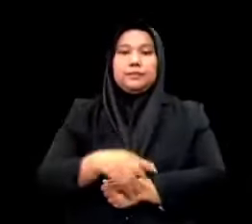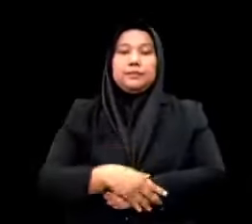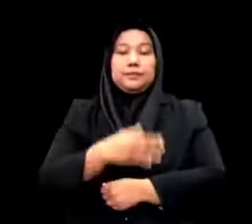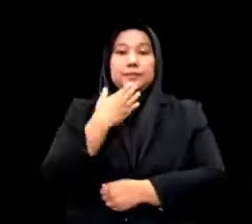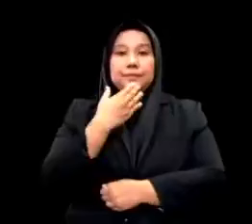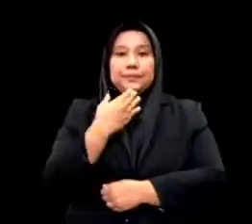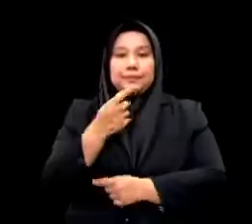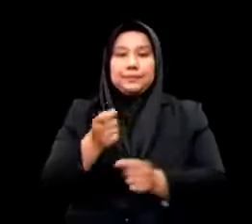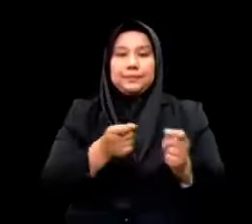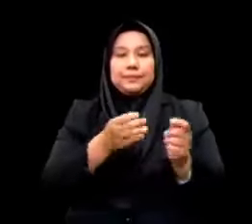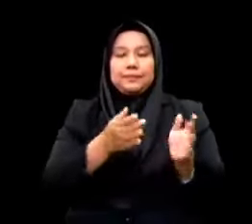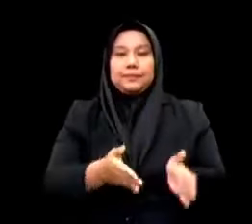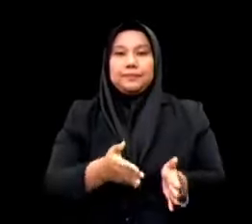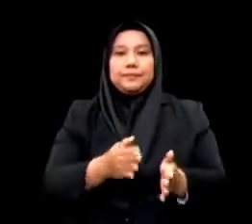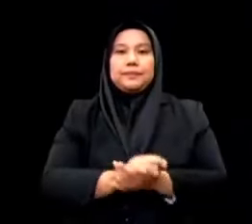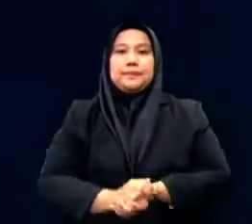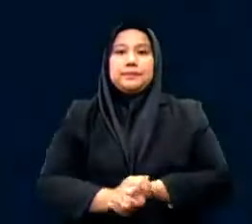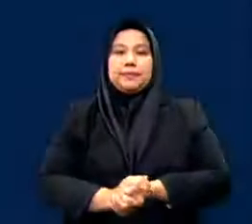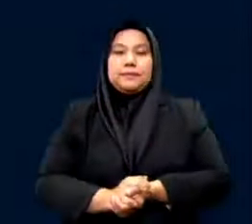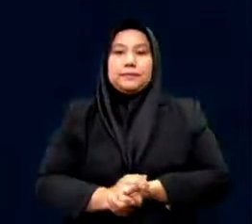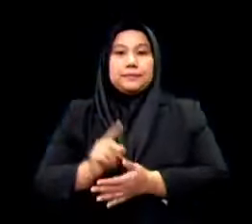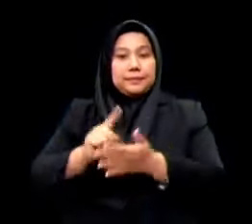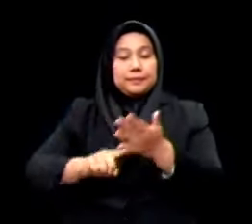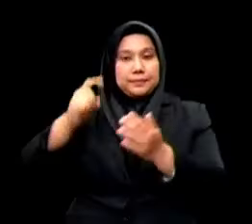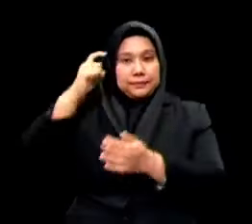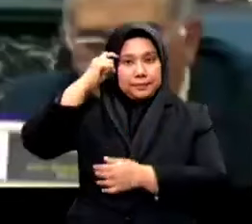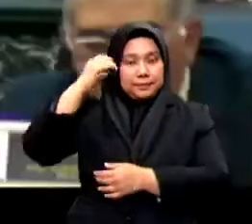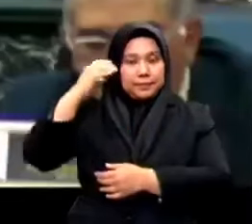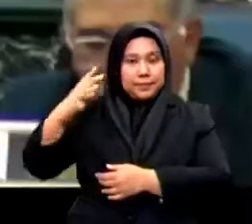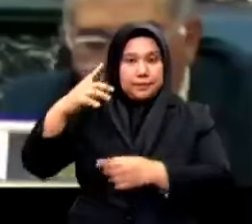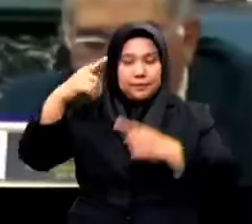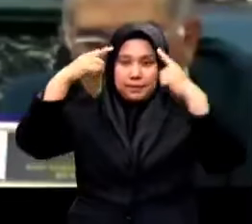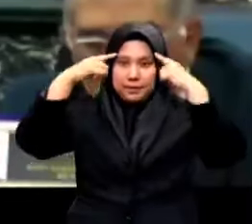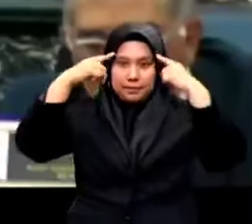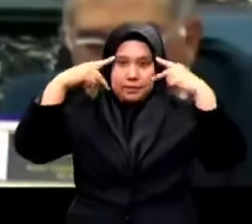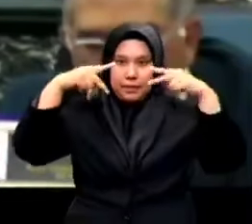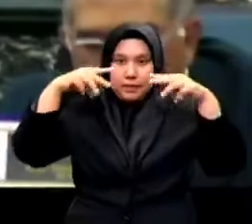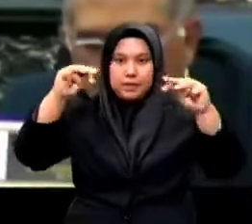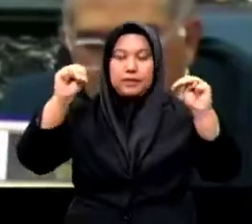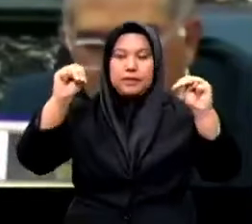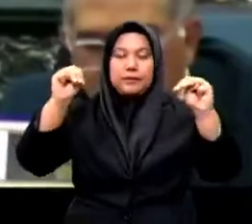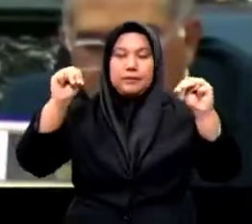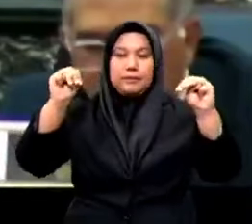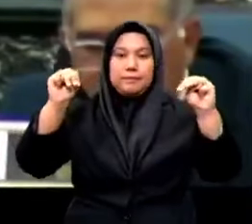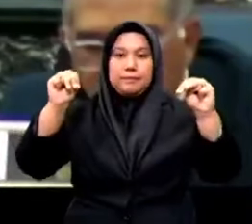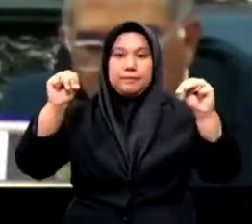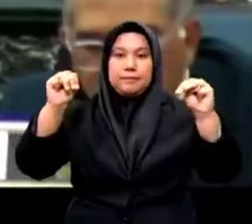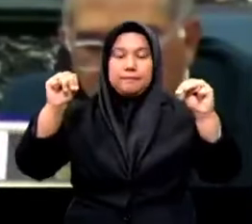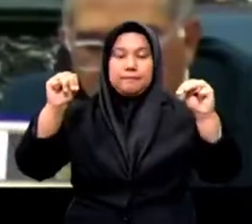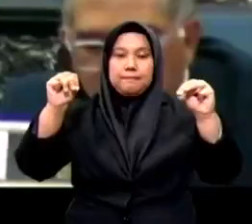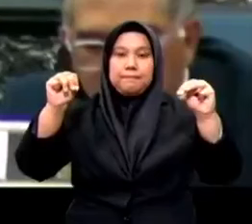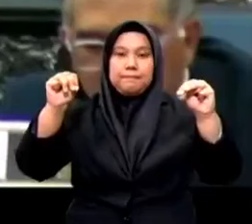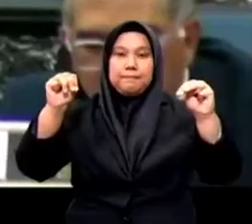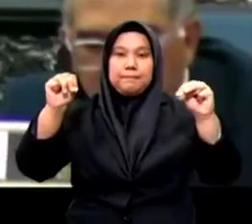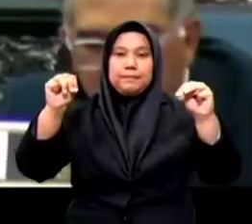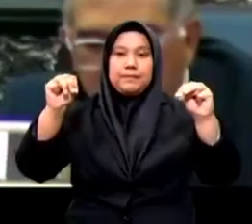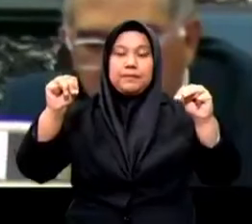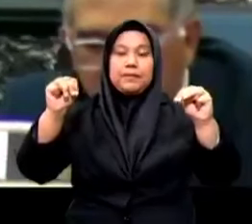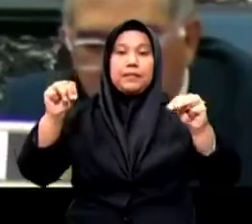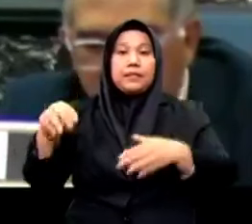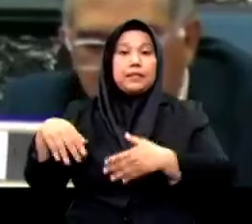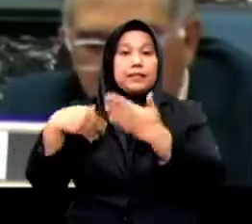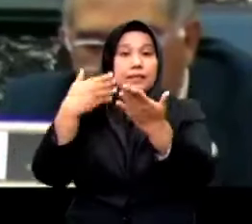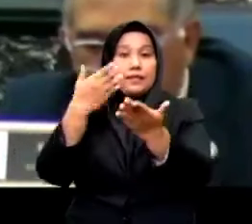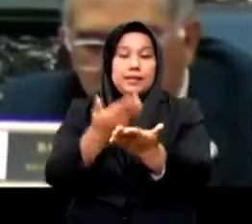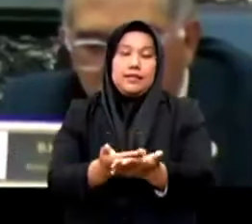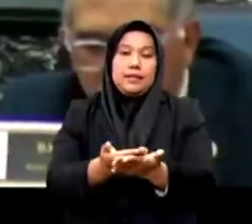speaker Apa pandangan yang amat berhormat Perdana Menteri jika saya ada cadangan